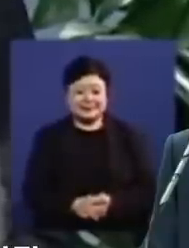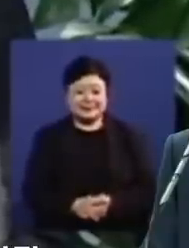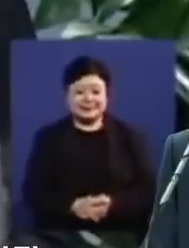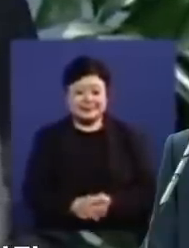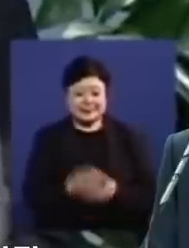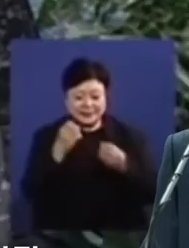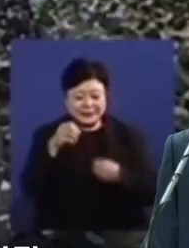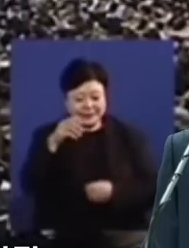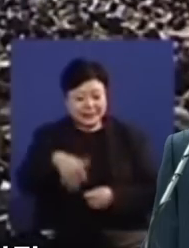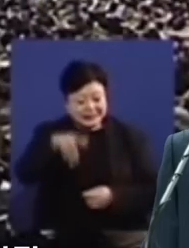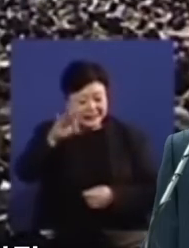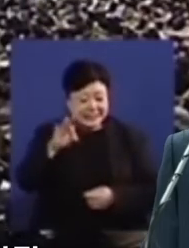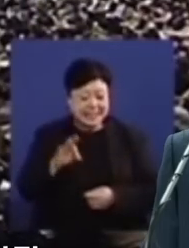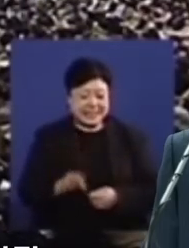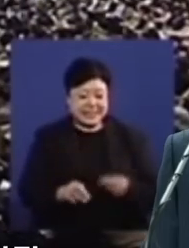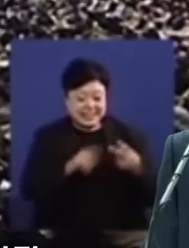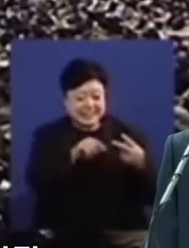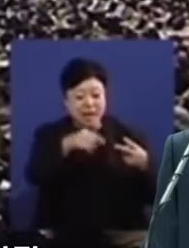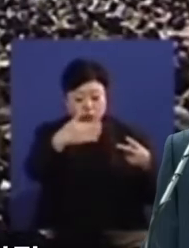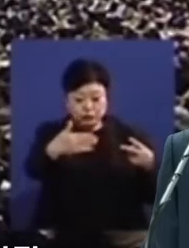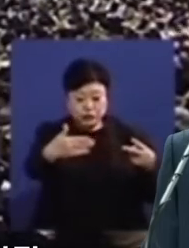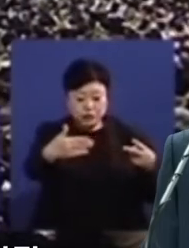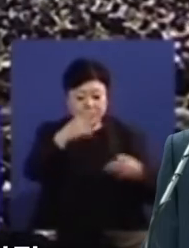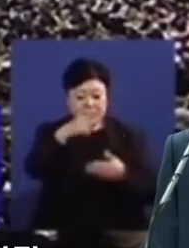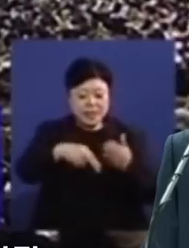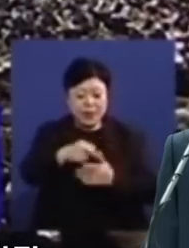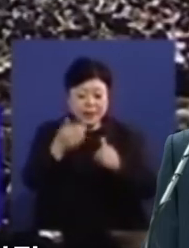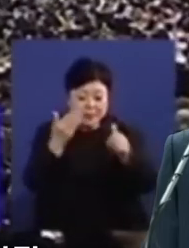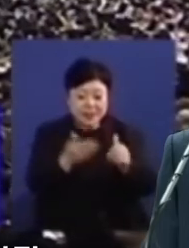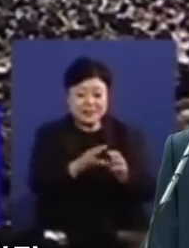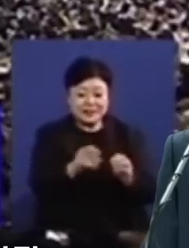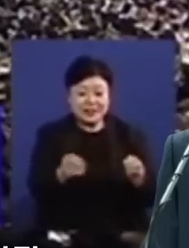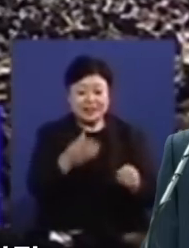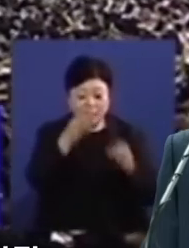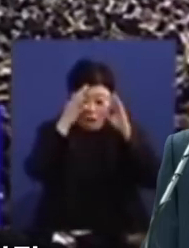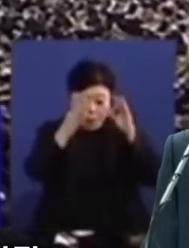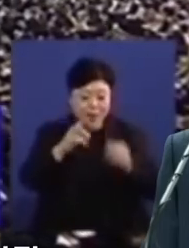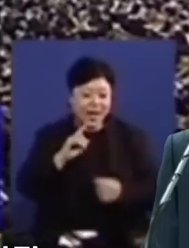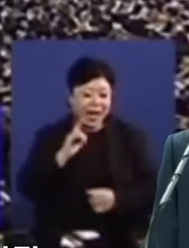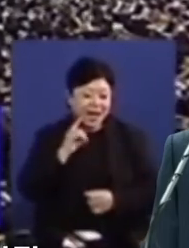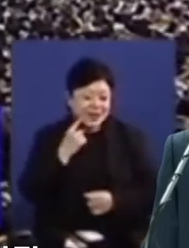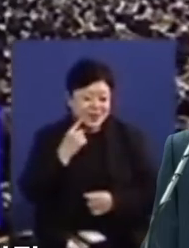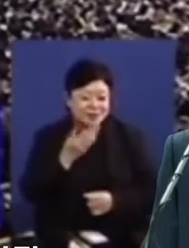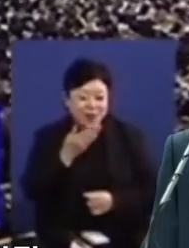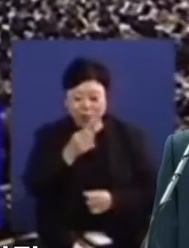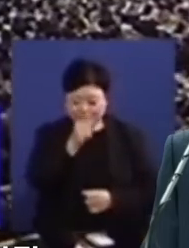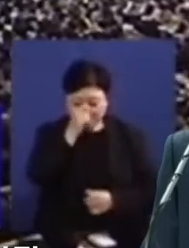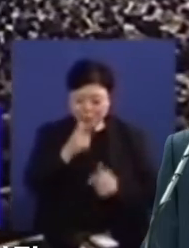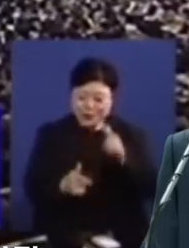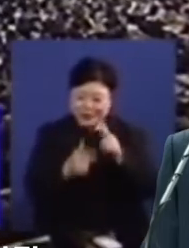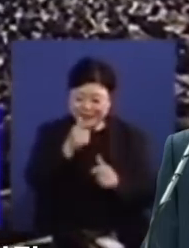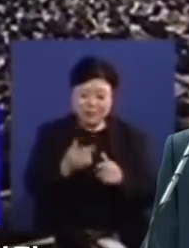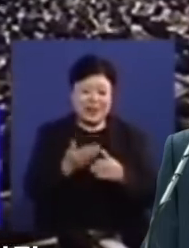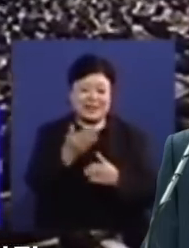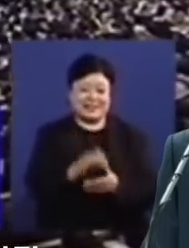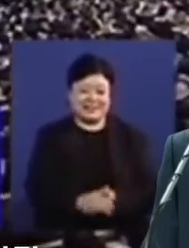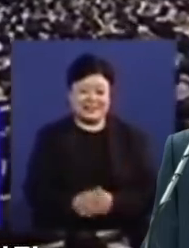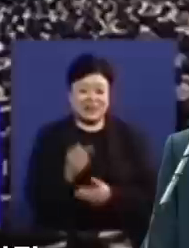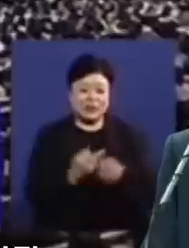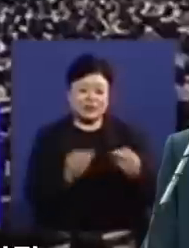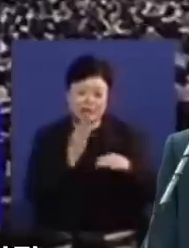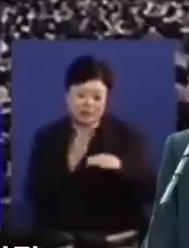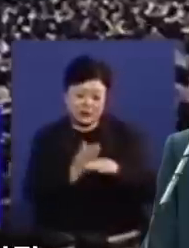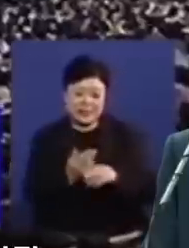창세기 2장 9절에 보면 야훼 하나님이 그 땅에서 보기에 아름답고 먹기에 좋은 나무가 나게 하시니 동산